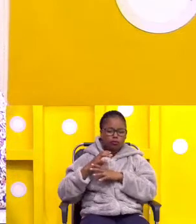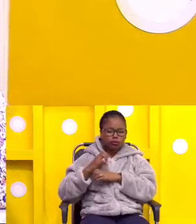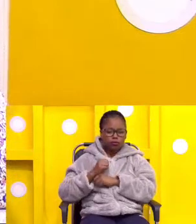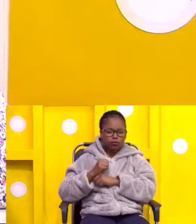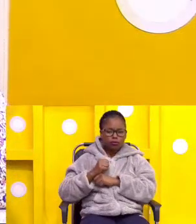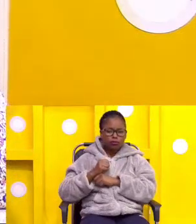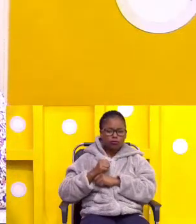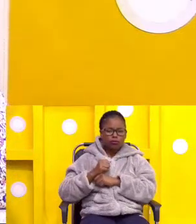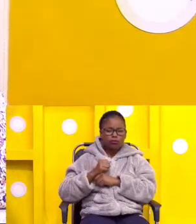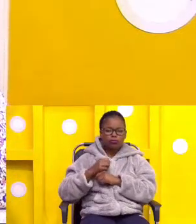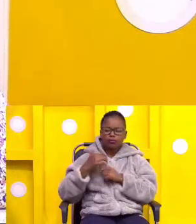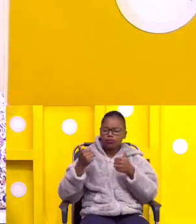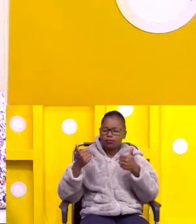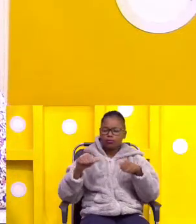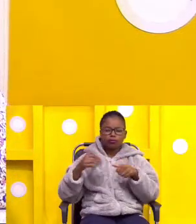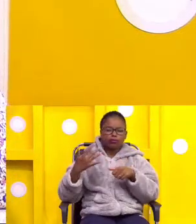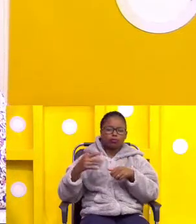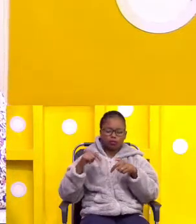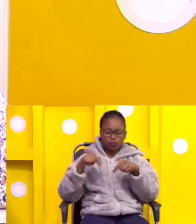kigea kukuthi.